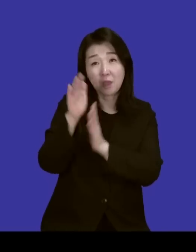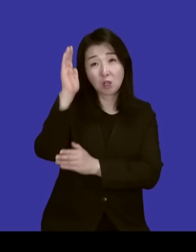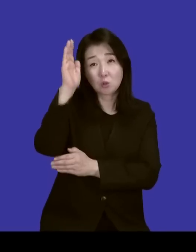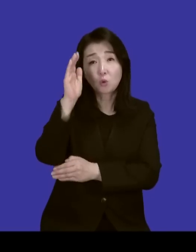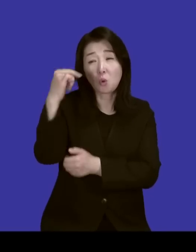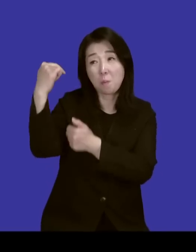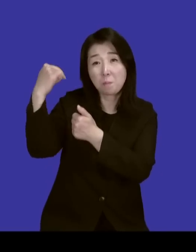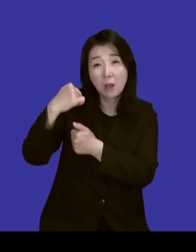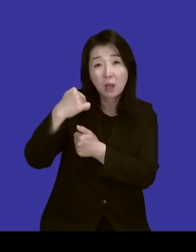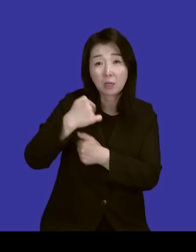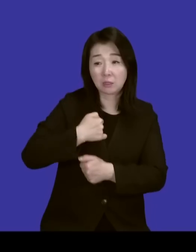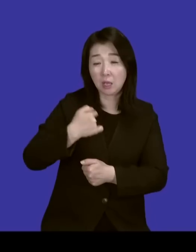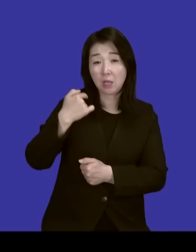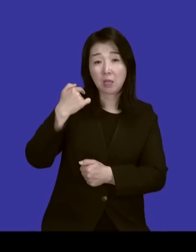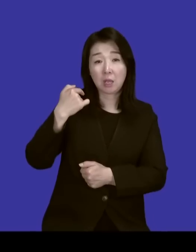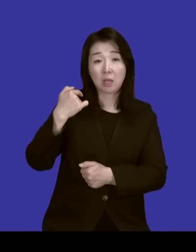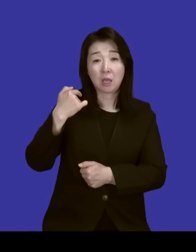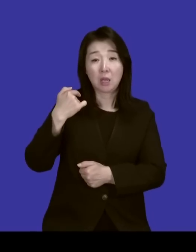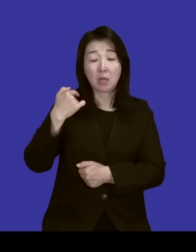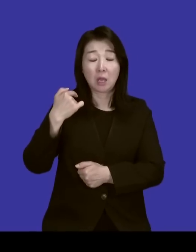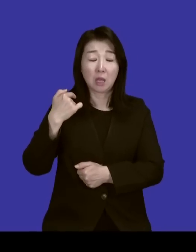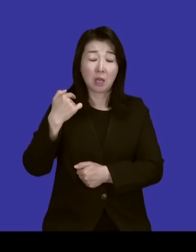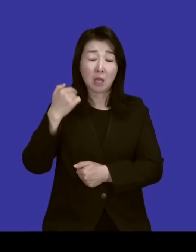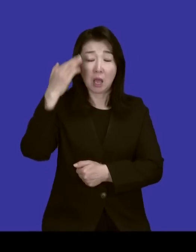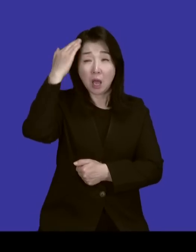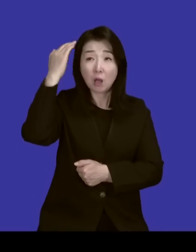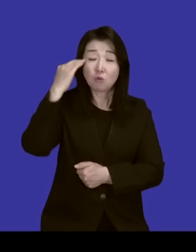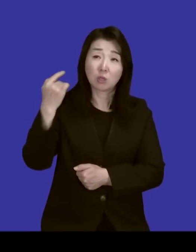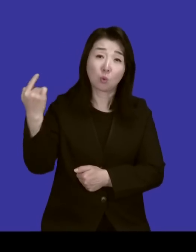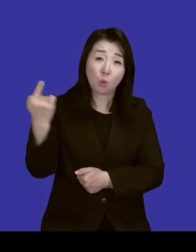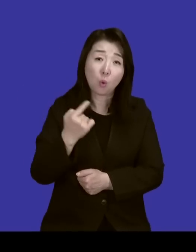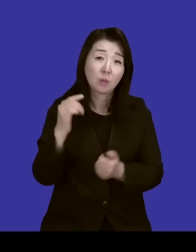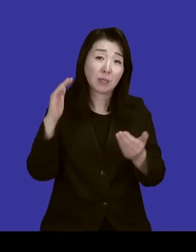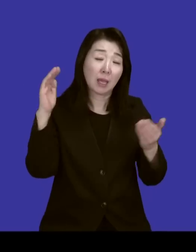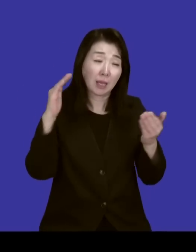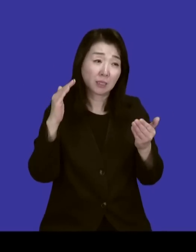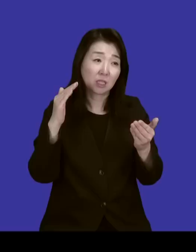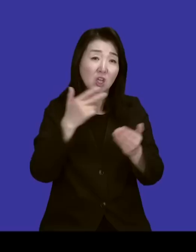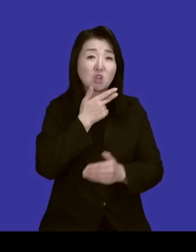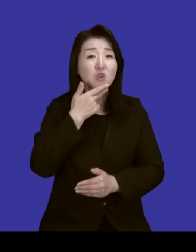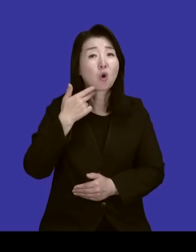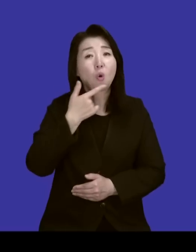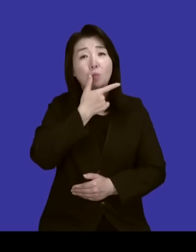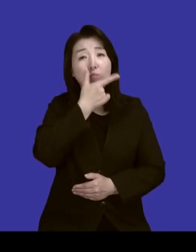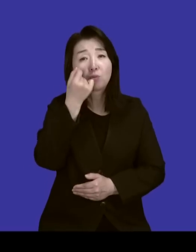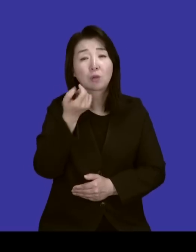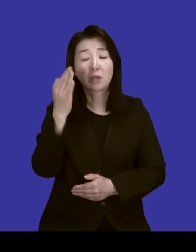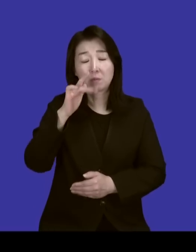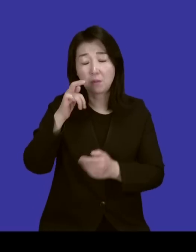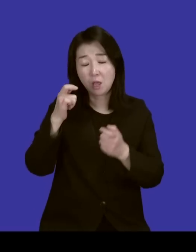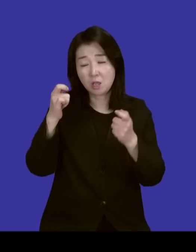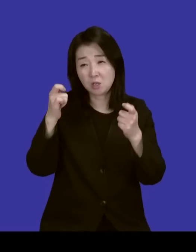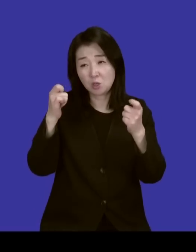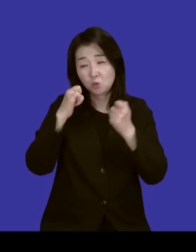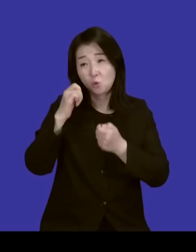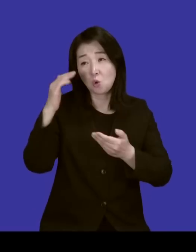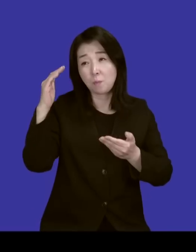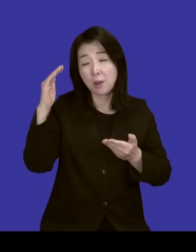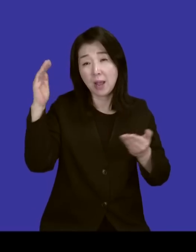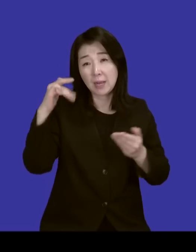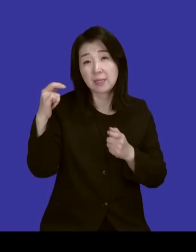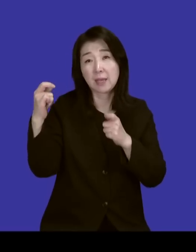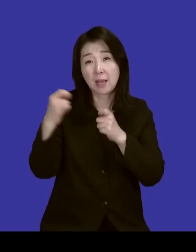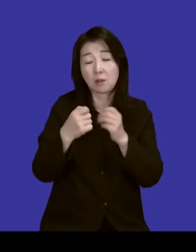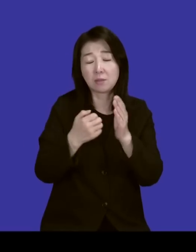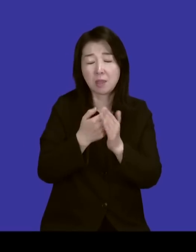한국에서 온 학생이고 영어가 부족했지만 네. 저도 이제 졸업생으로서 해야 되니까 예. 열심히 설교를 영어로 예. 써서